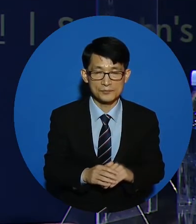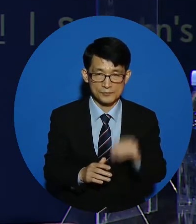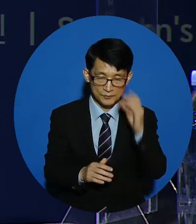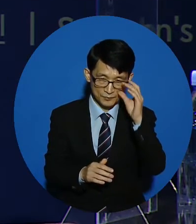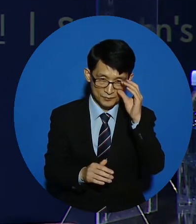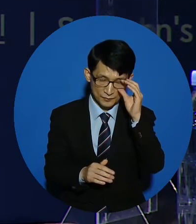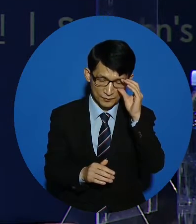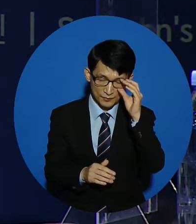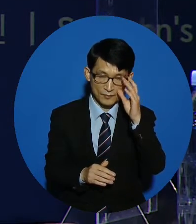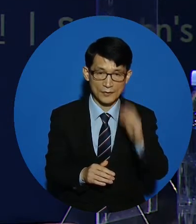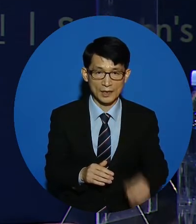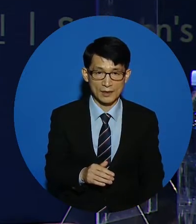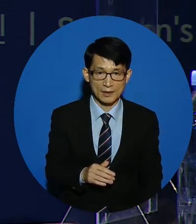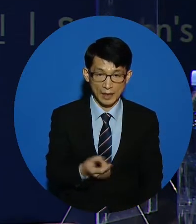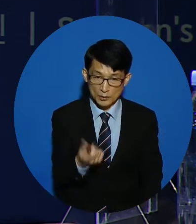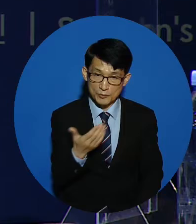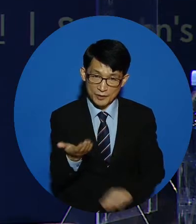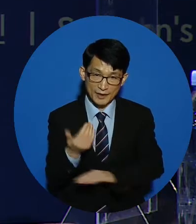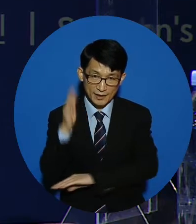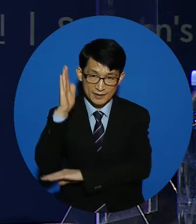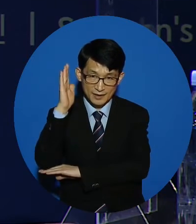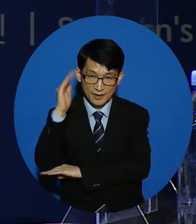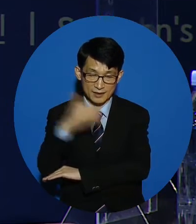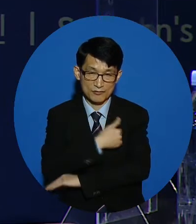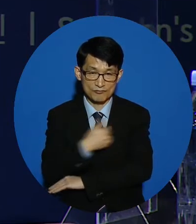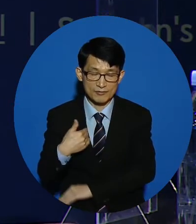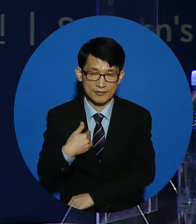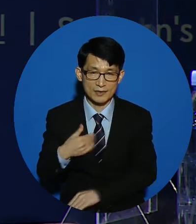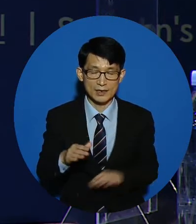발제자께서 충분히 설명을 했습니다. 그런데